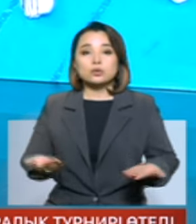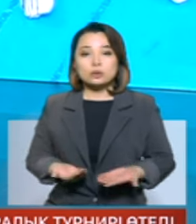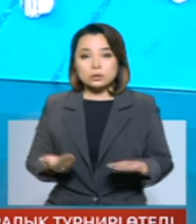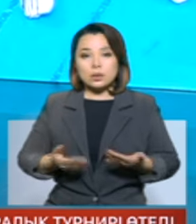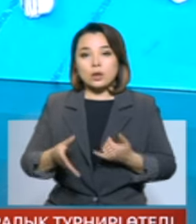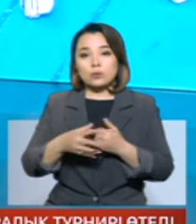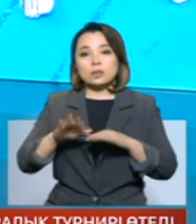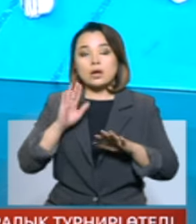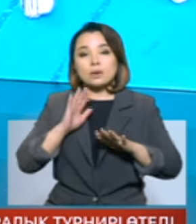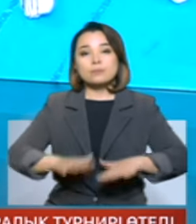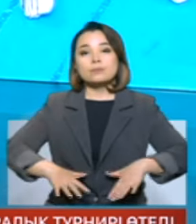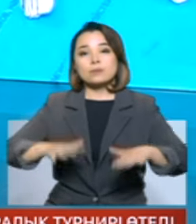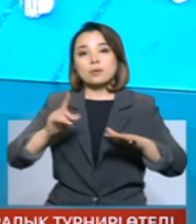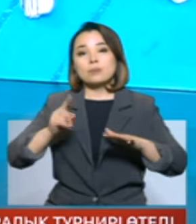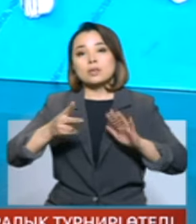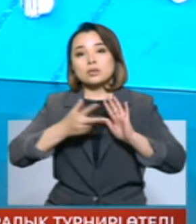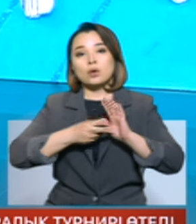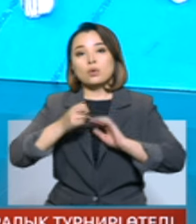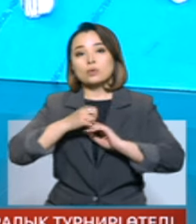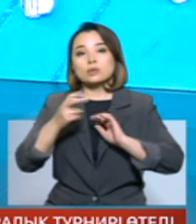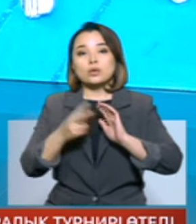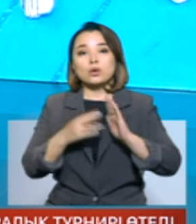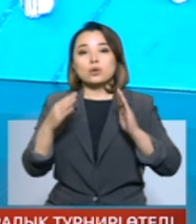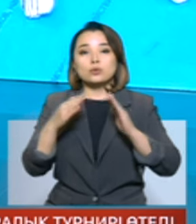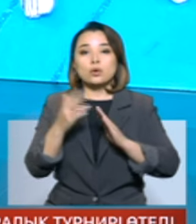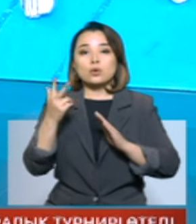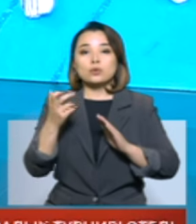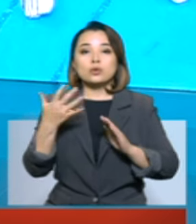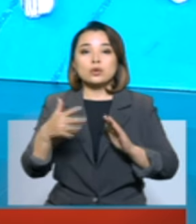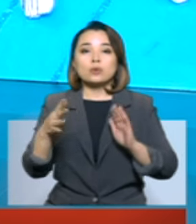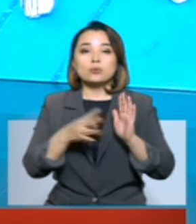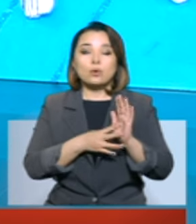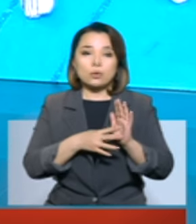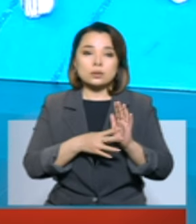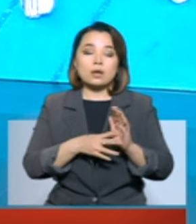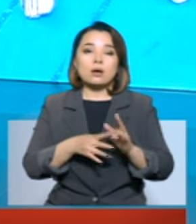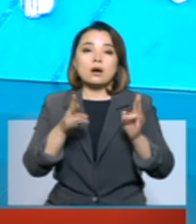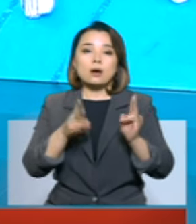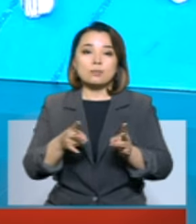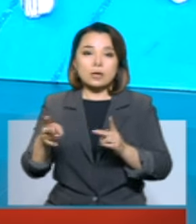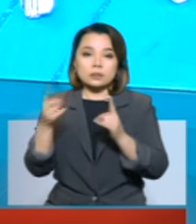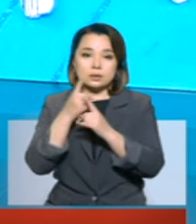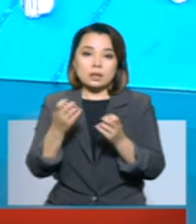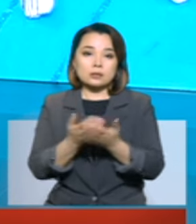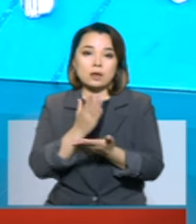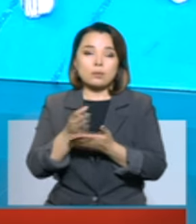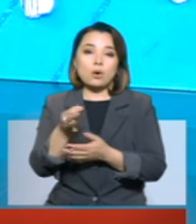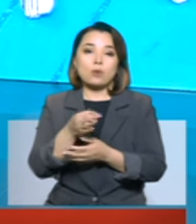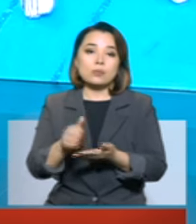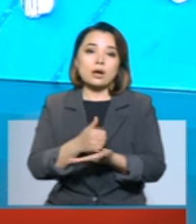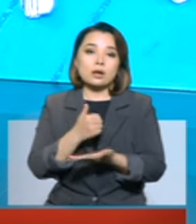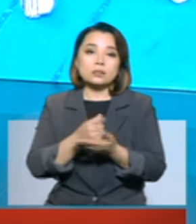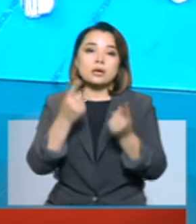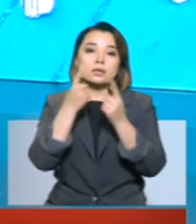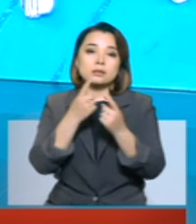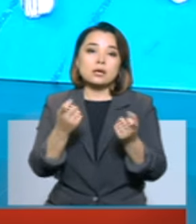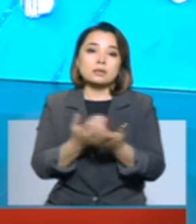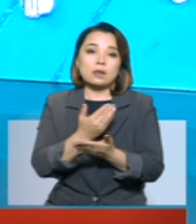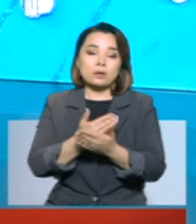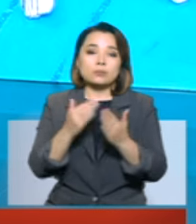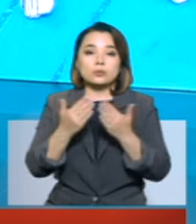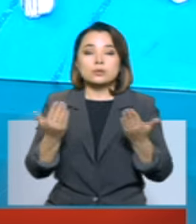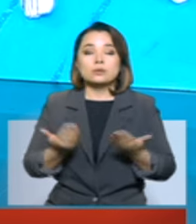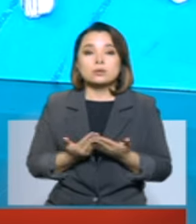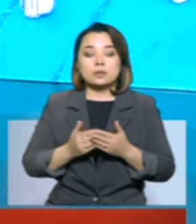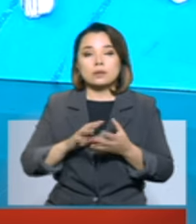Жалпы өңірде су кірген 1817 үйдің 359-ы апатты деп танылған. Облыс әкімдігінің мәліметінше,